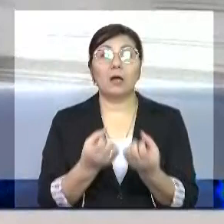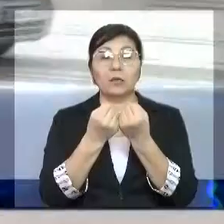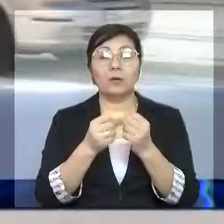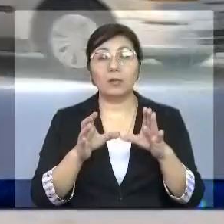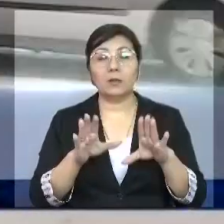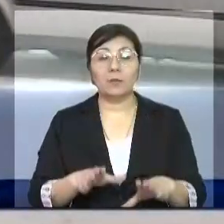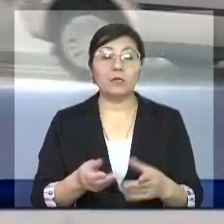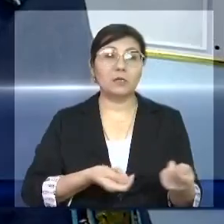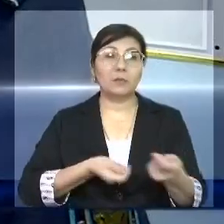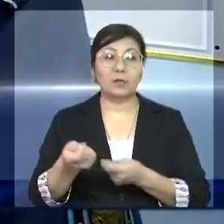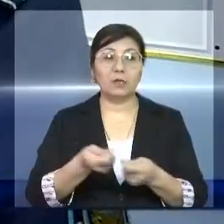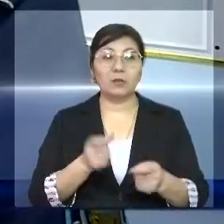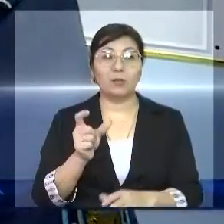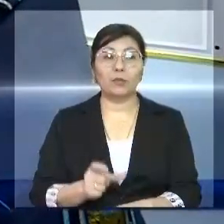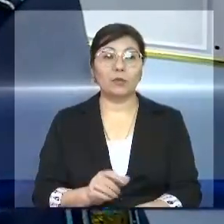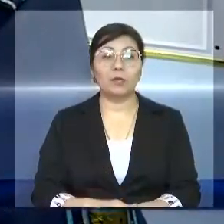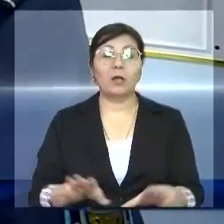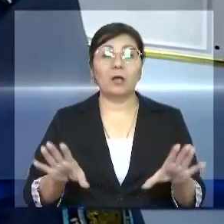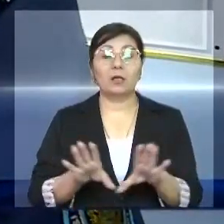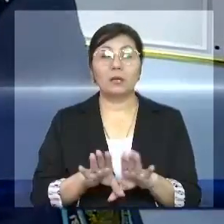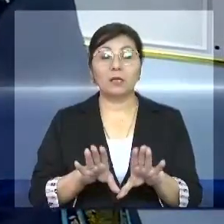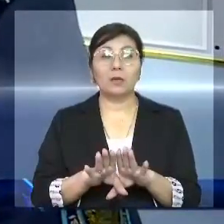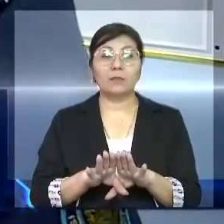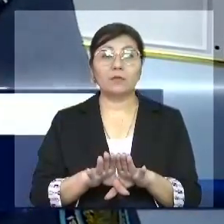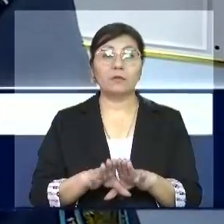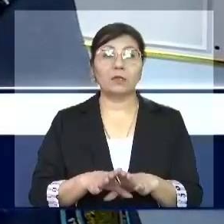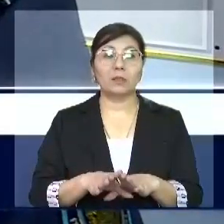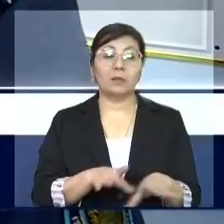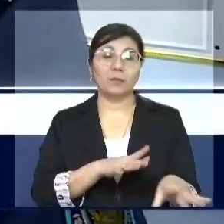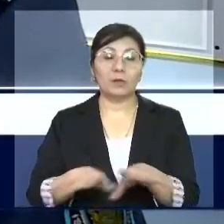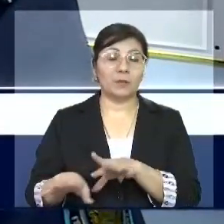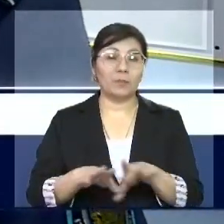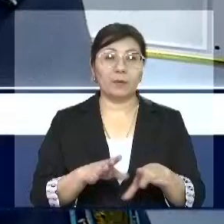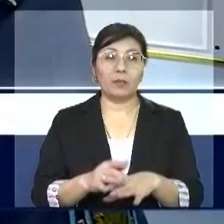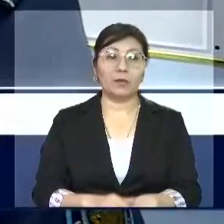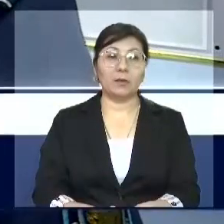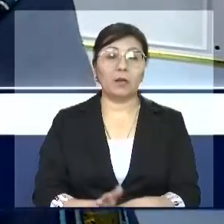местные исполнительные органы. Такие вот комплексные мероприятия, то есть